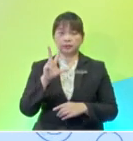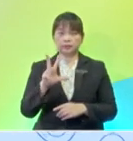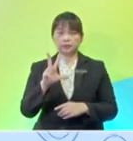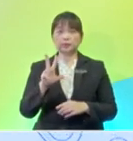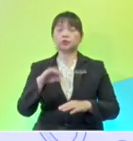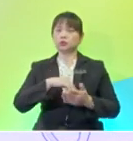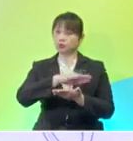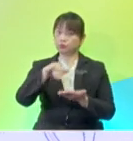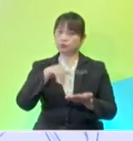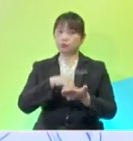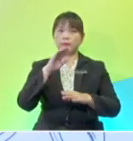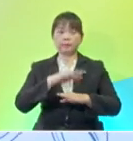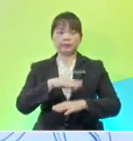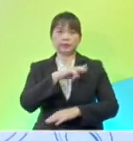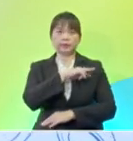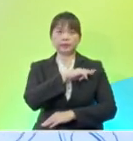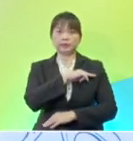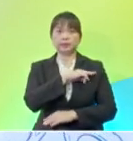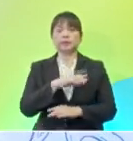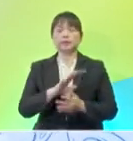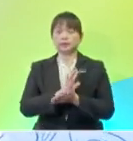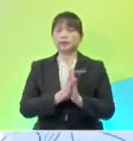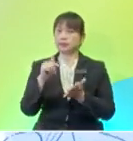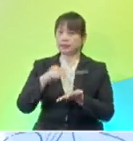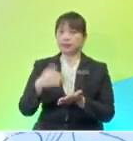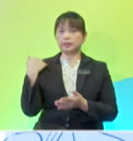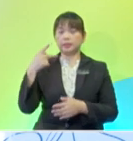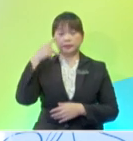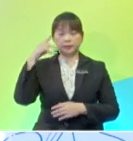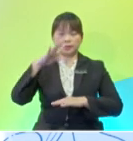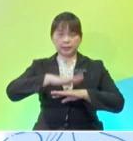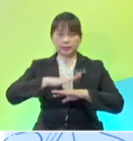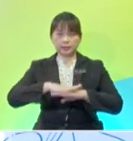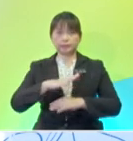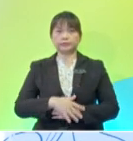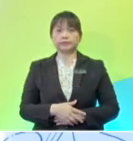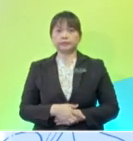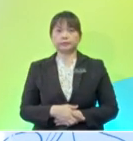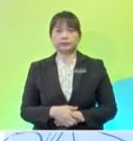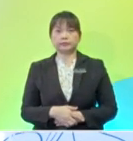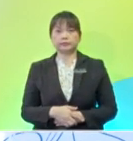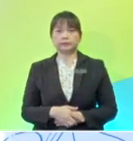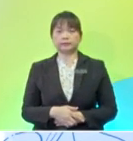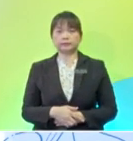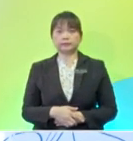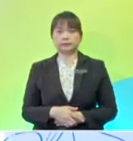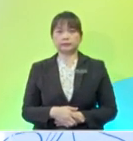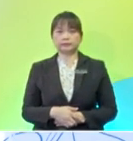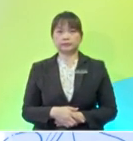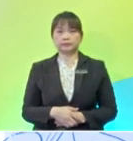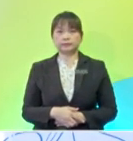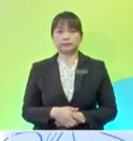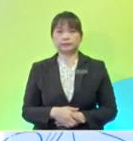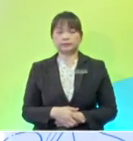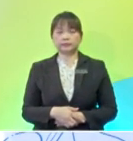ini pada pandangan atas kaki duduk bawah sekali lah Kak ujung luas sekali jadi tiga bagi empat bagi lima bagi enam